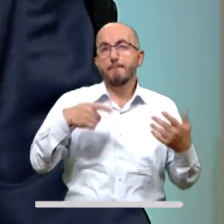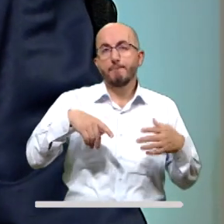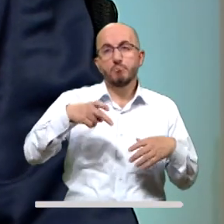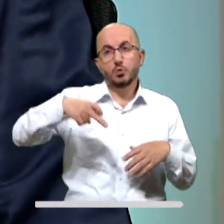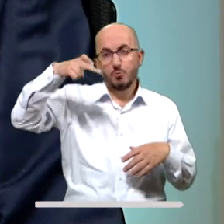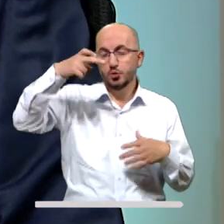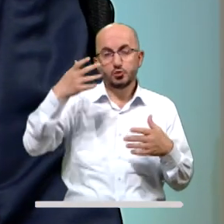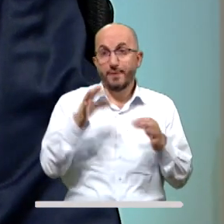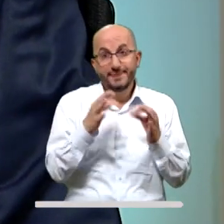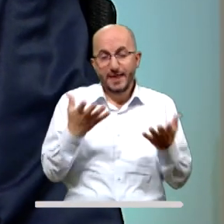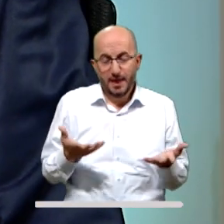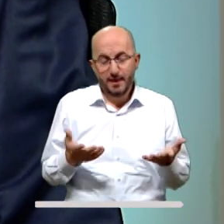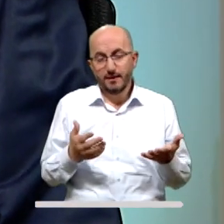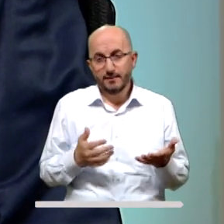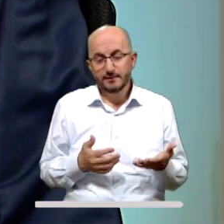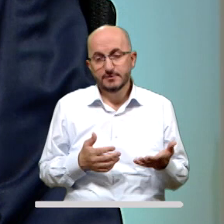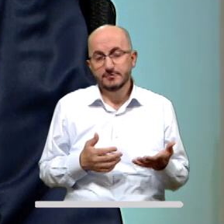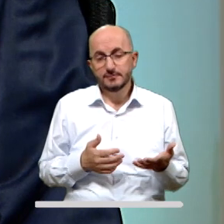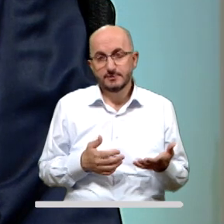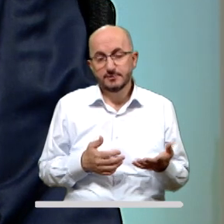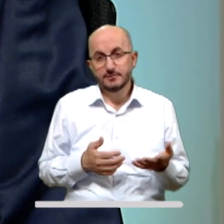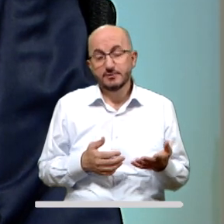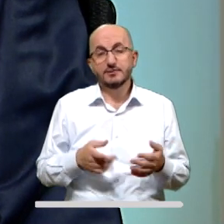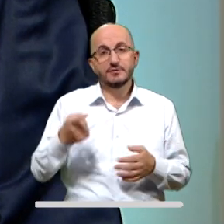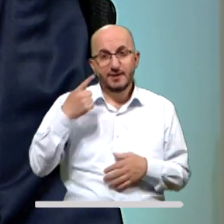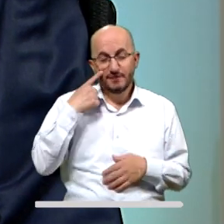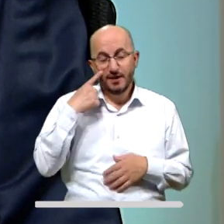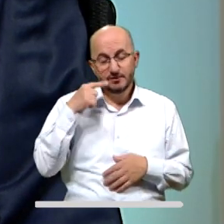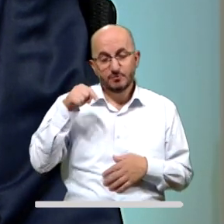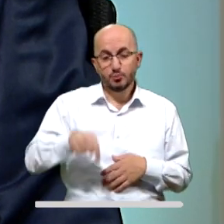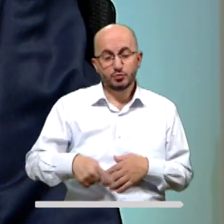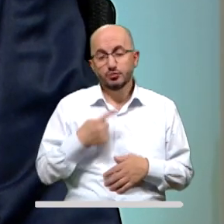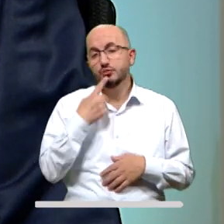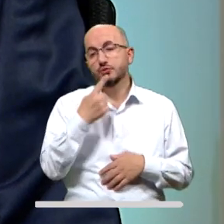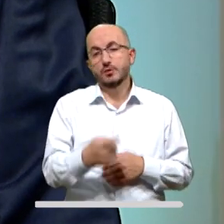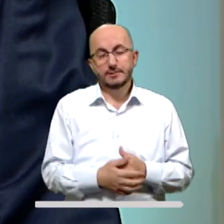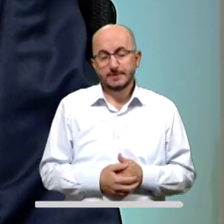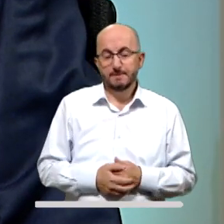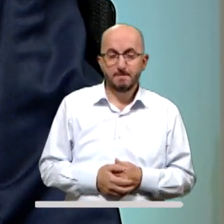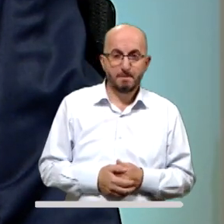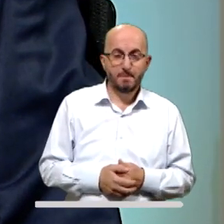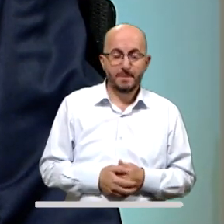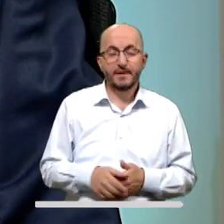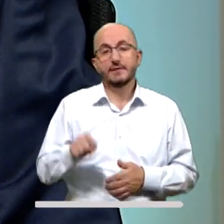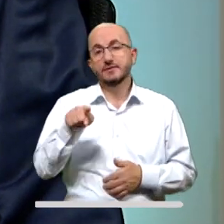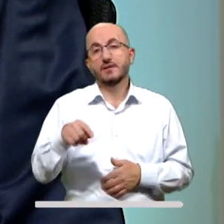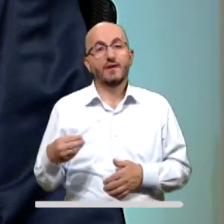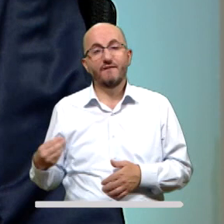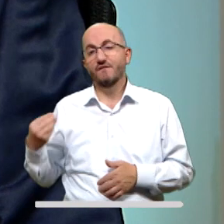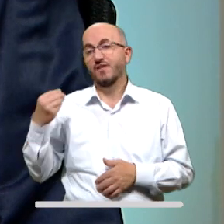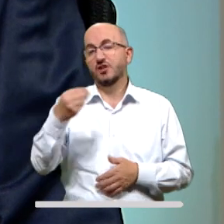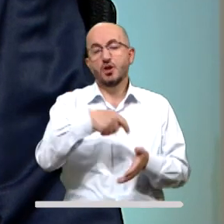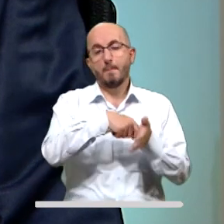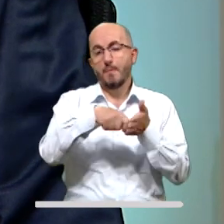Bir bakarsak, bir defa devlet bugün diyor ki, yani sana vereceğim